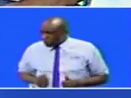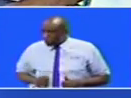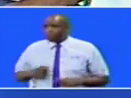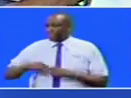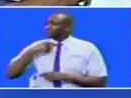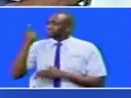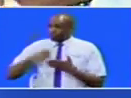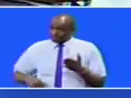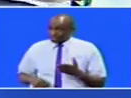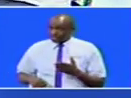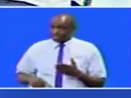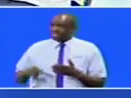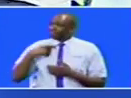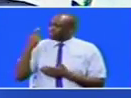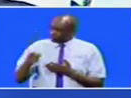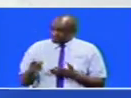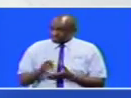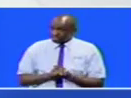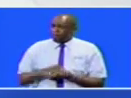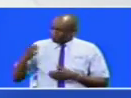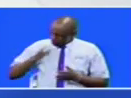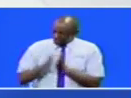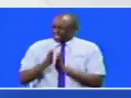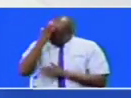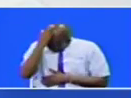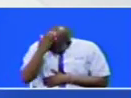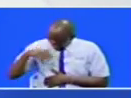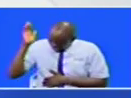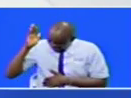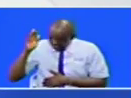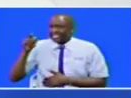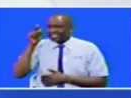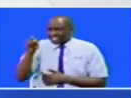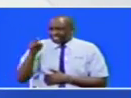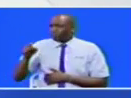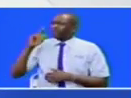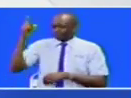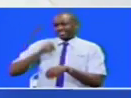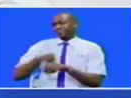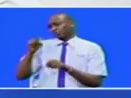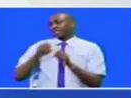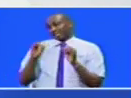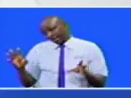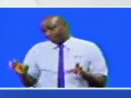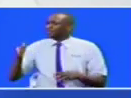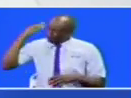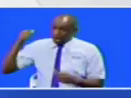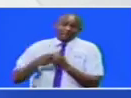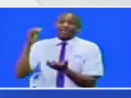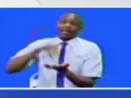nataka kusema hivi, kwa heshima na tahadhima, with a lot of humility. Hii kitu kwangu haikutokea kwa mara ya kwanza leo. Imetokea